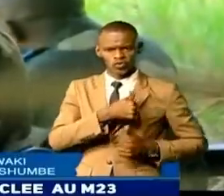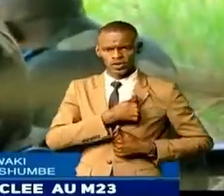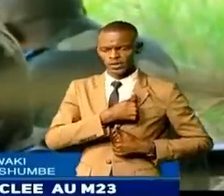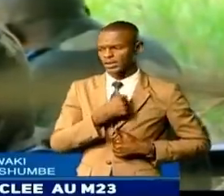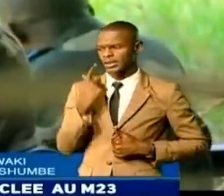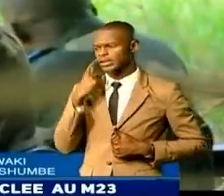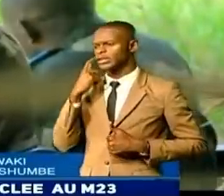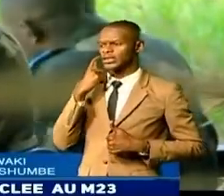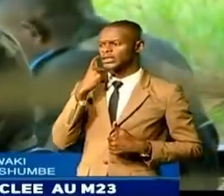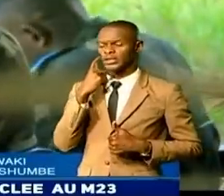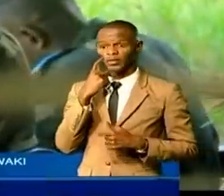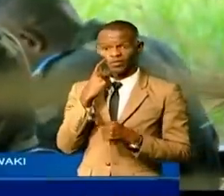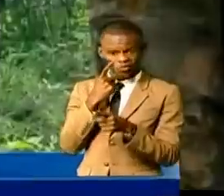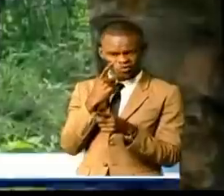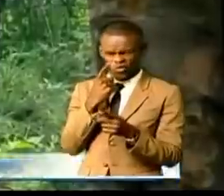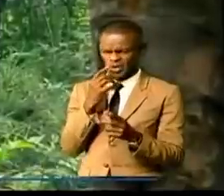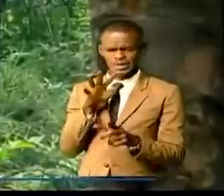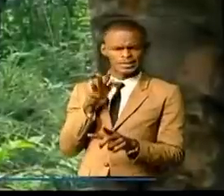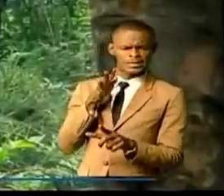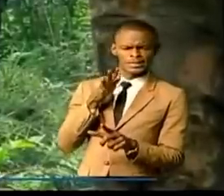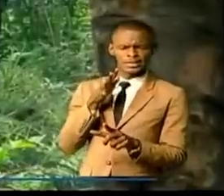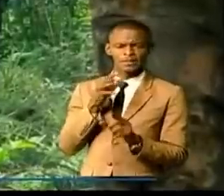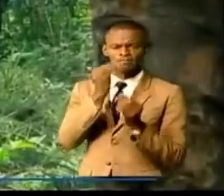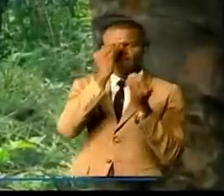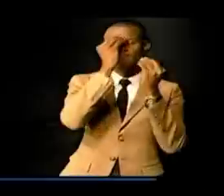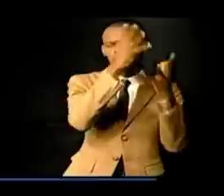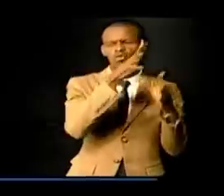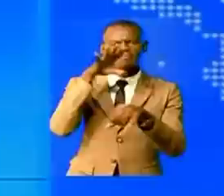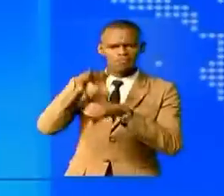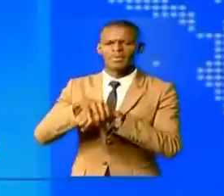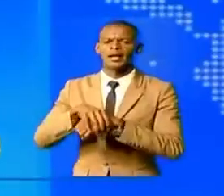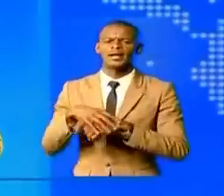dénoncés auprès des forces de défense et de sécurité.